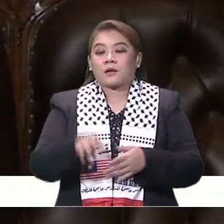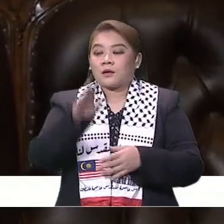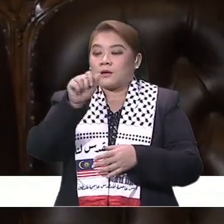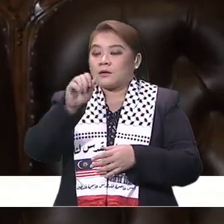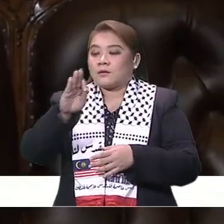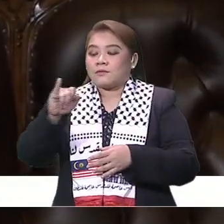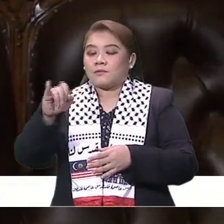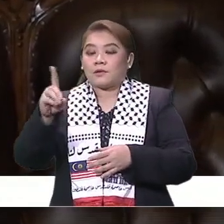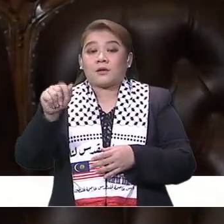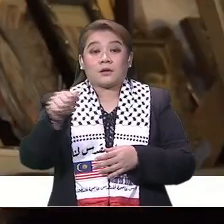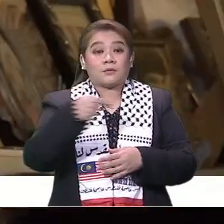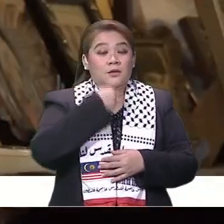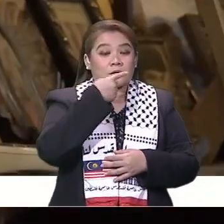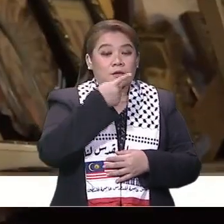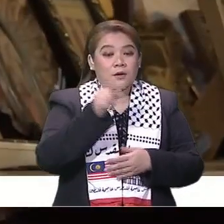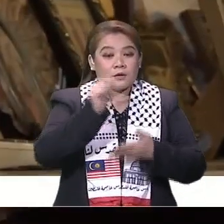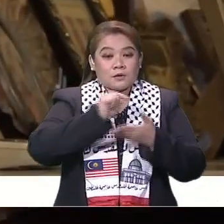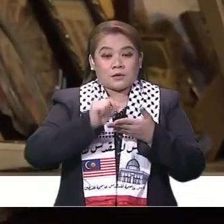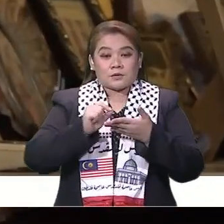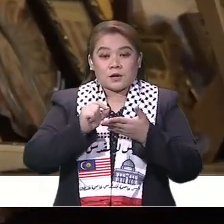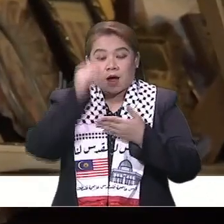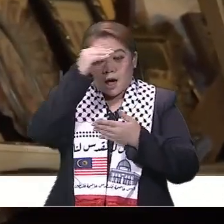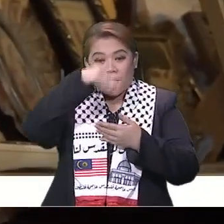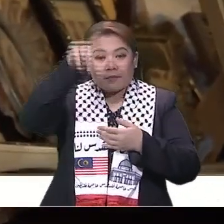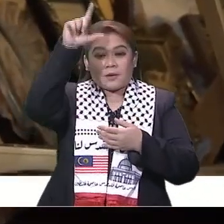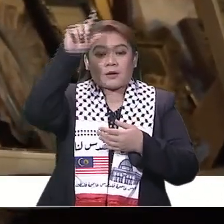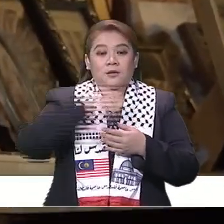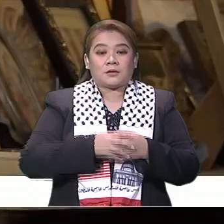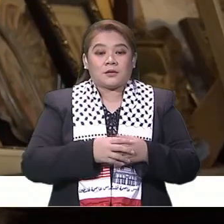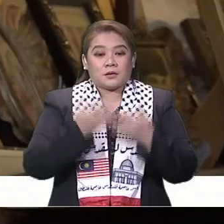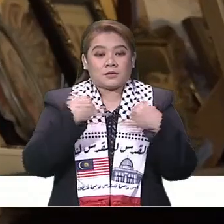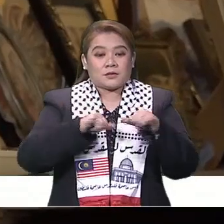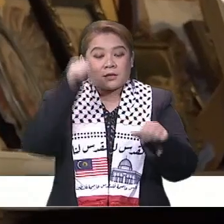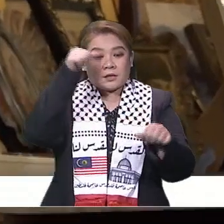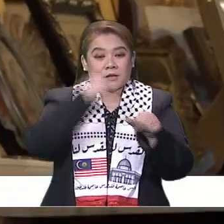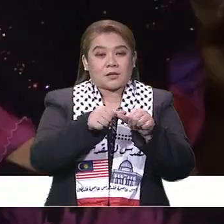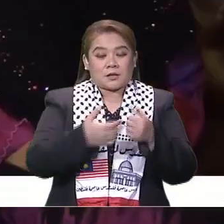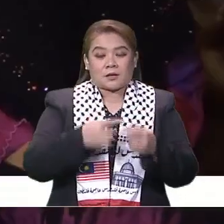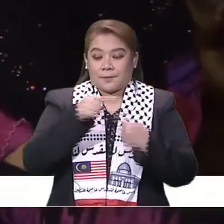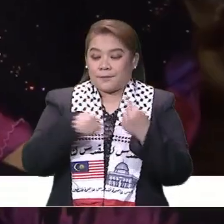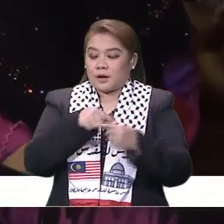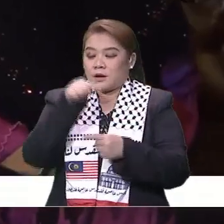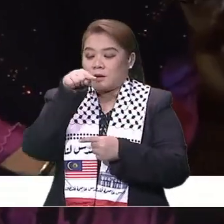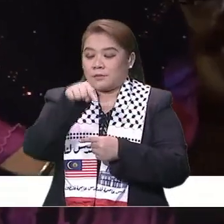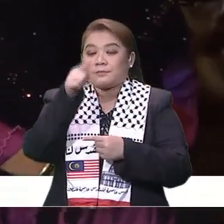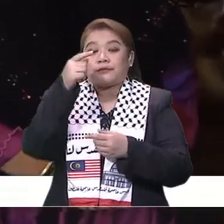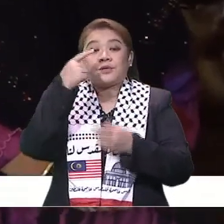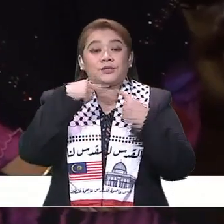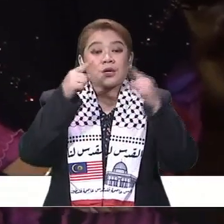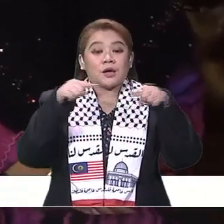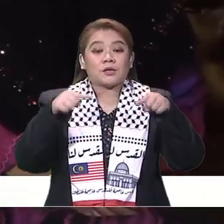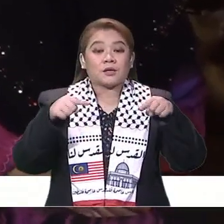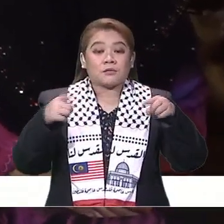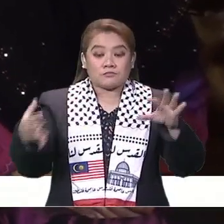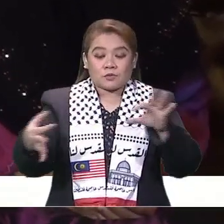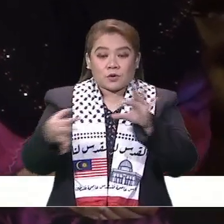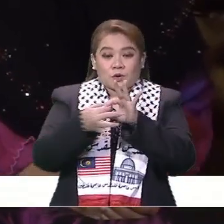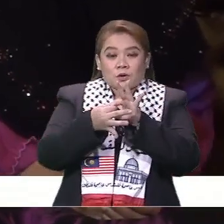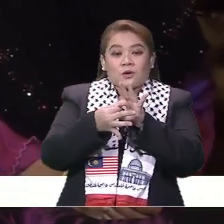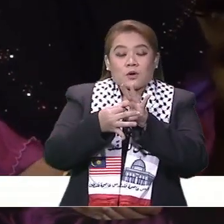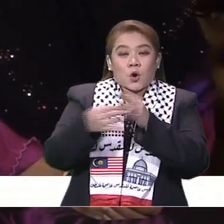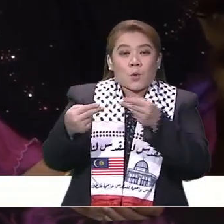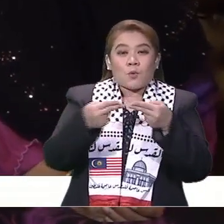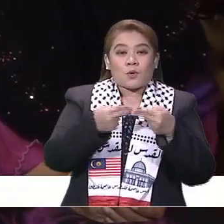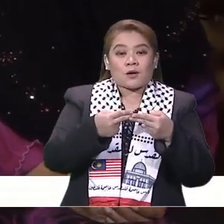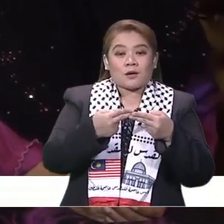Afidah berkata, antara penulisan arwah abangnya yang masih diingati ialah apabila beliau berjaya menyatukan hubungan biduanita